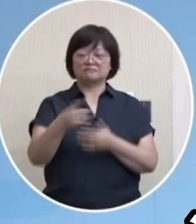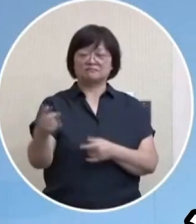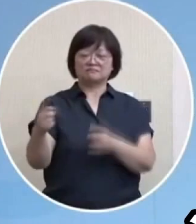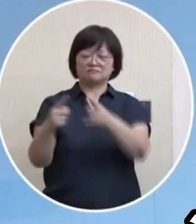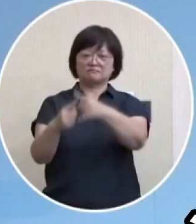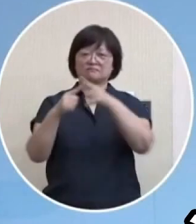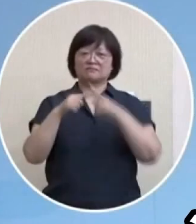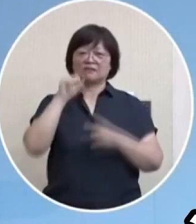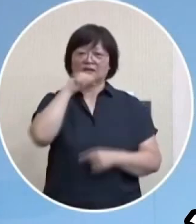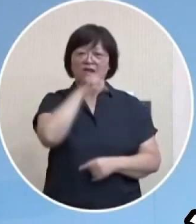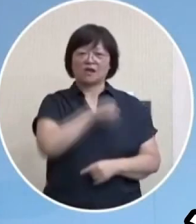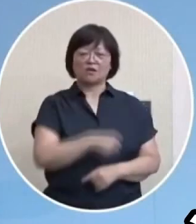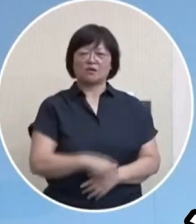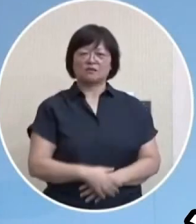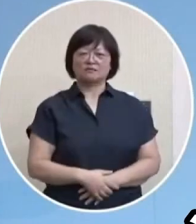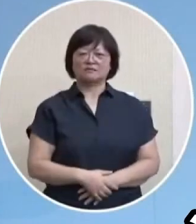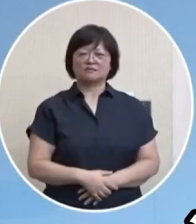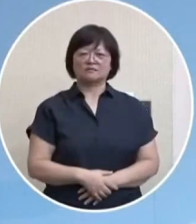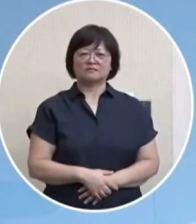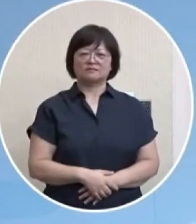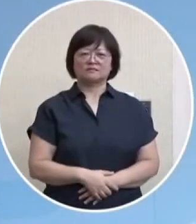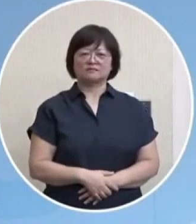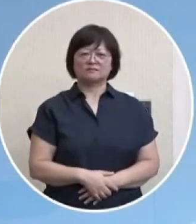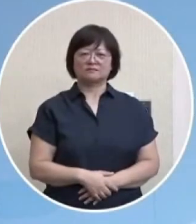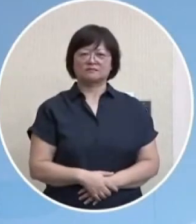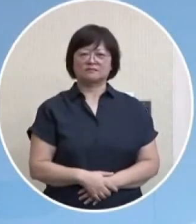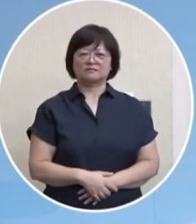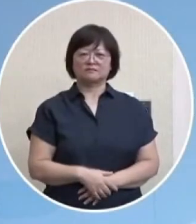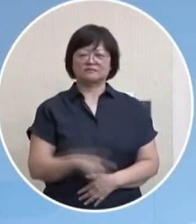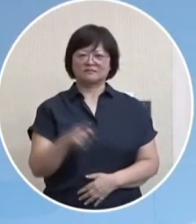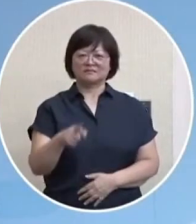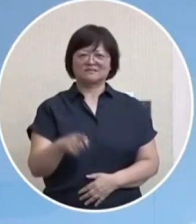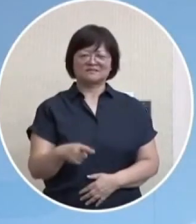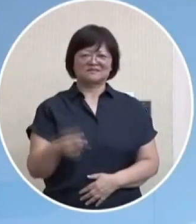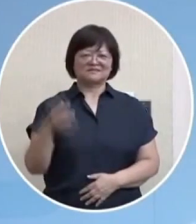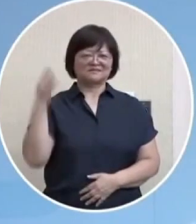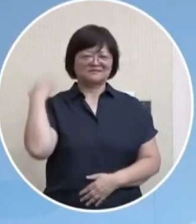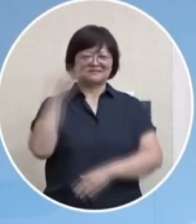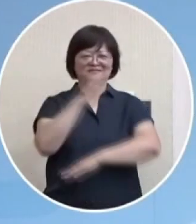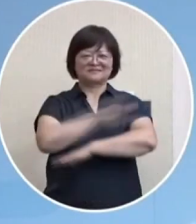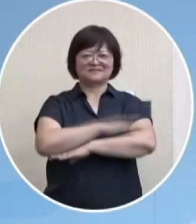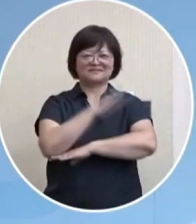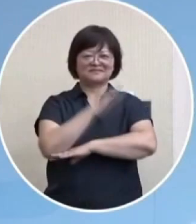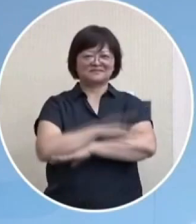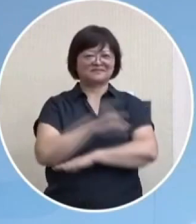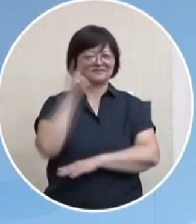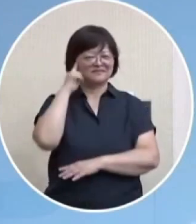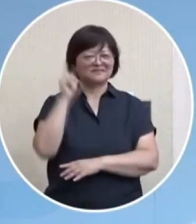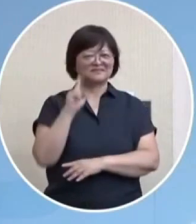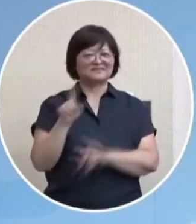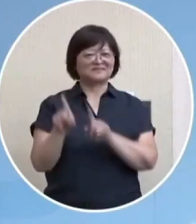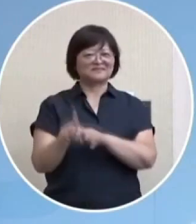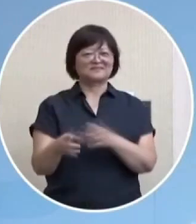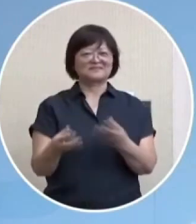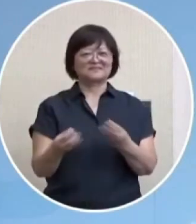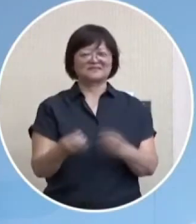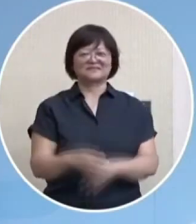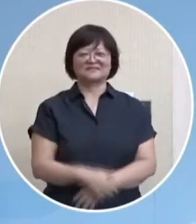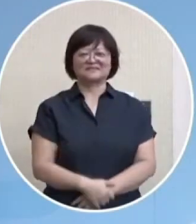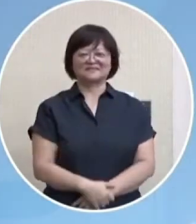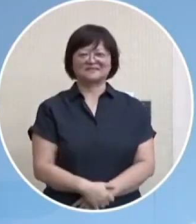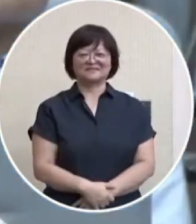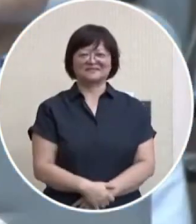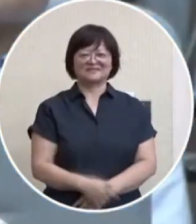个没有保持你联合早报在新加坡的风格，就已经来到台湾弄很多陷阱